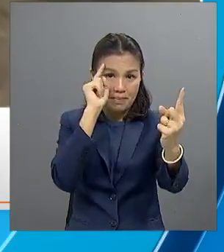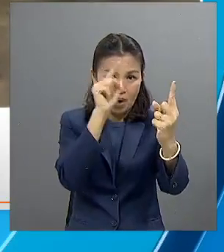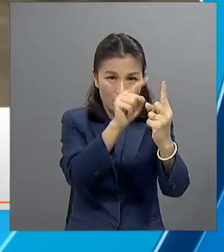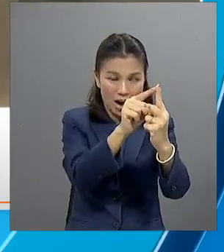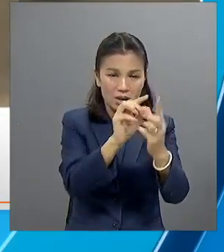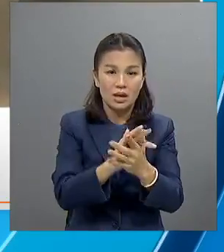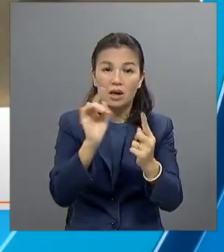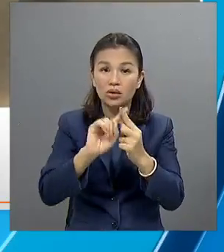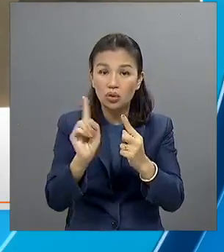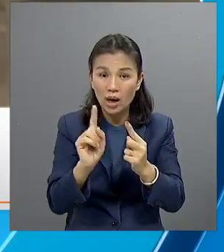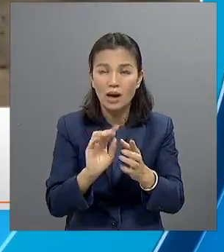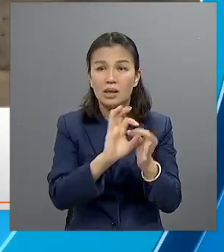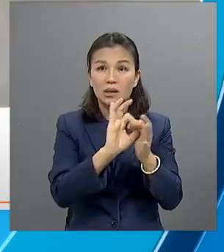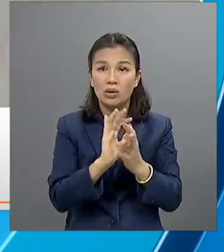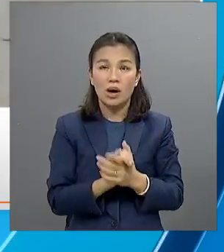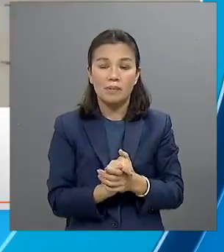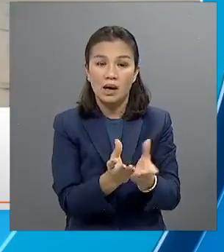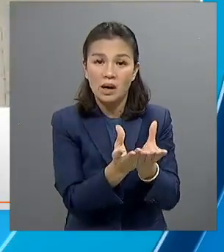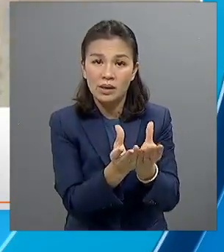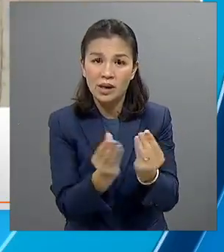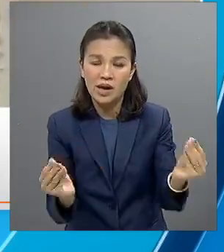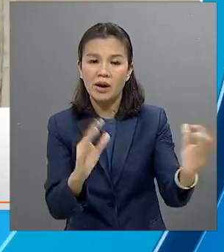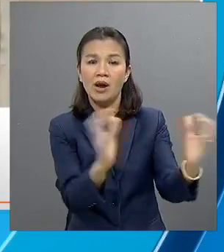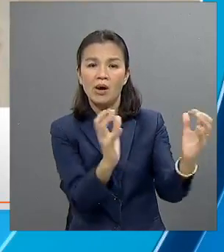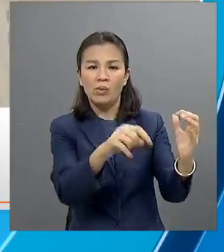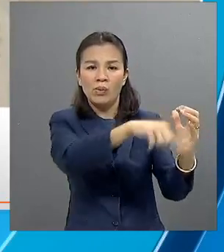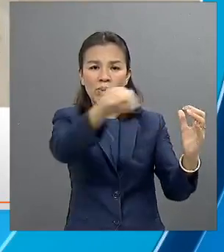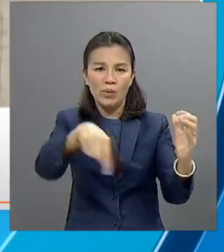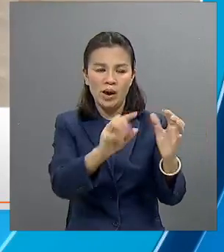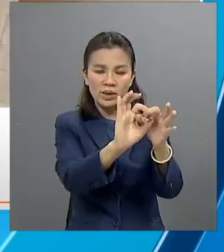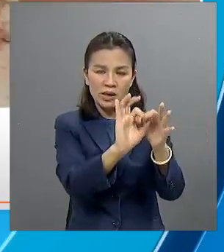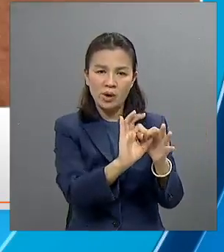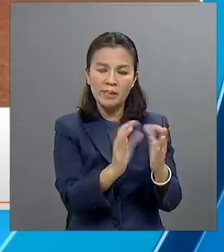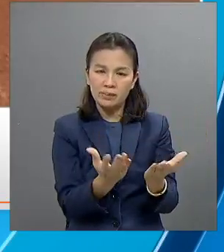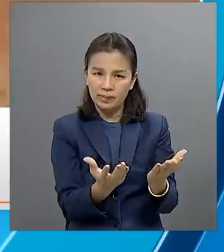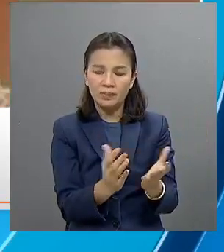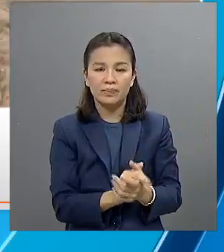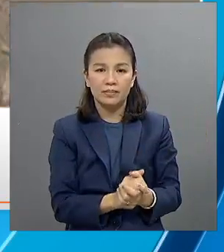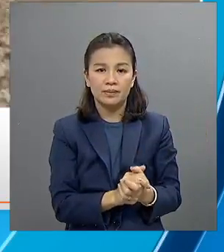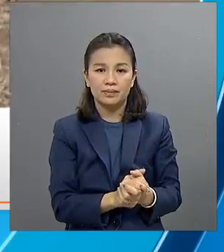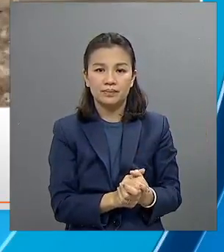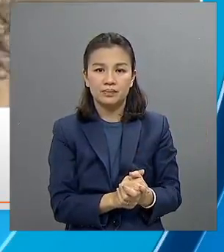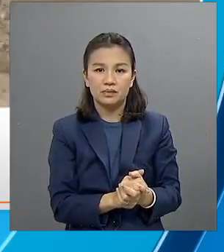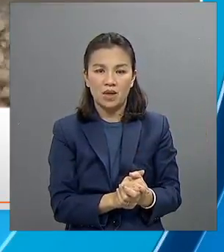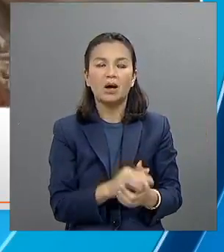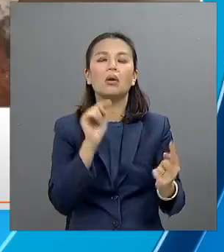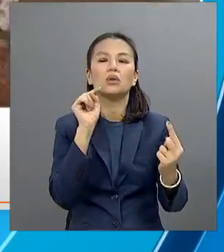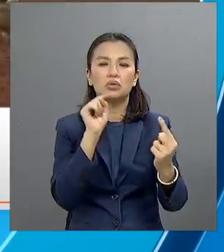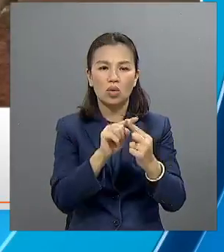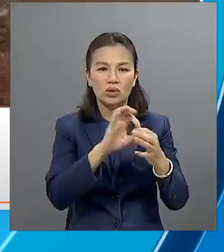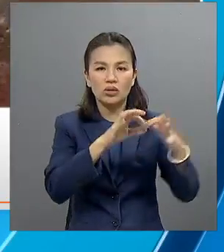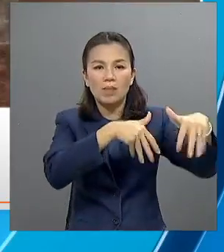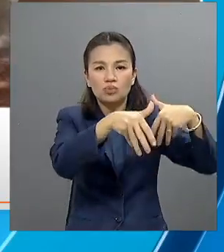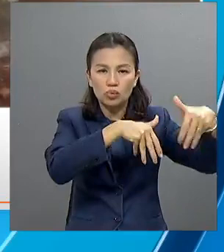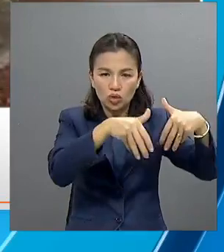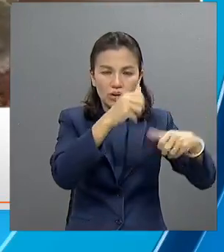รณีเขามีข้อพิพาทกันนั้นนะฮะมันก็อยู่ในส่วนที่เป็นพื้นที่ในเชิงพาณิชย์พื้นที่ชุมชนพื้นที่ทำกินครับ